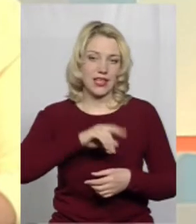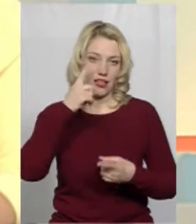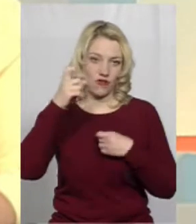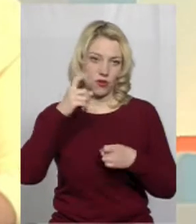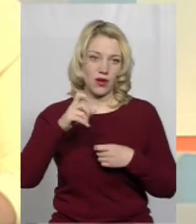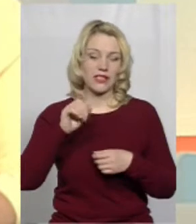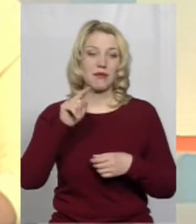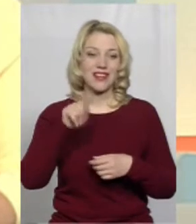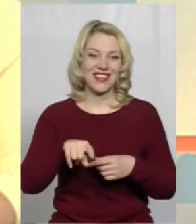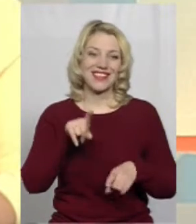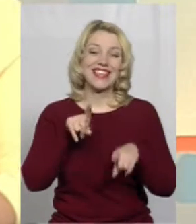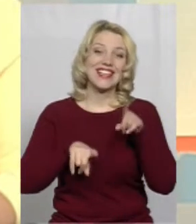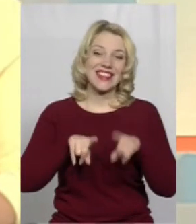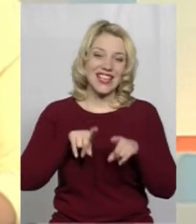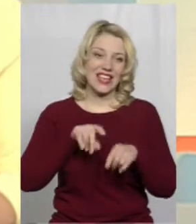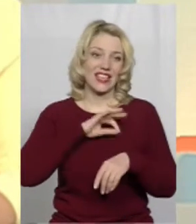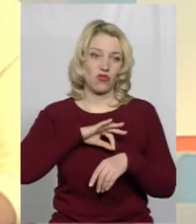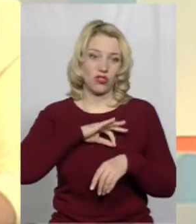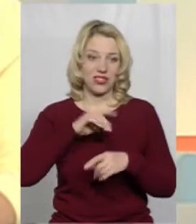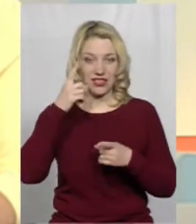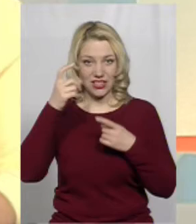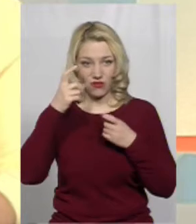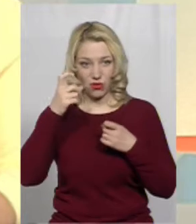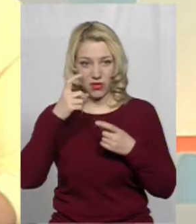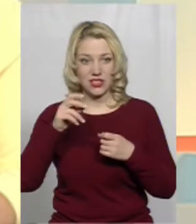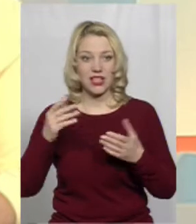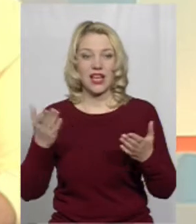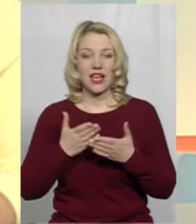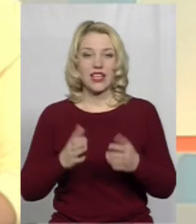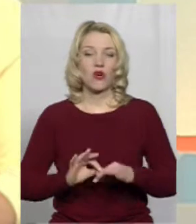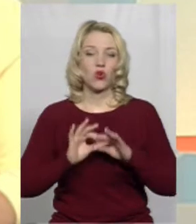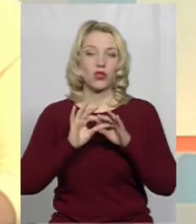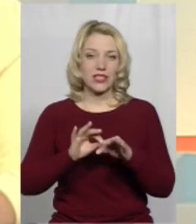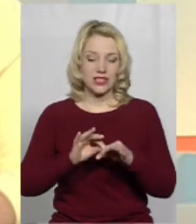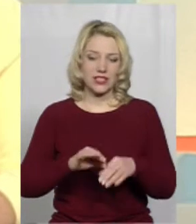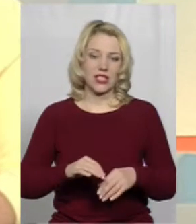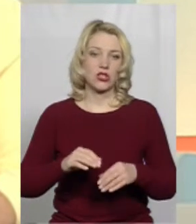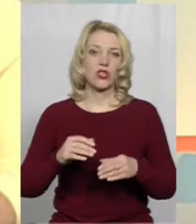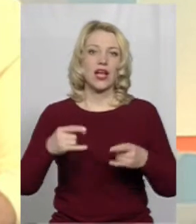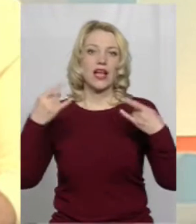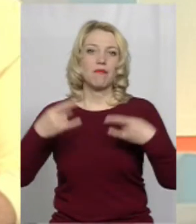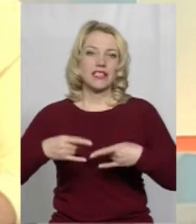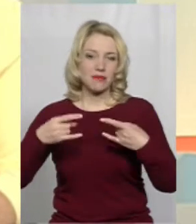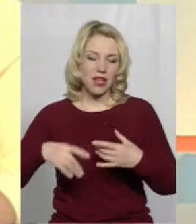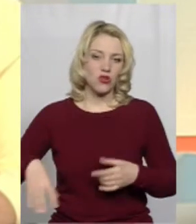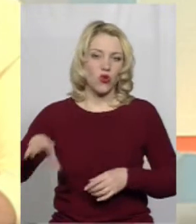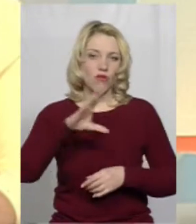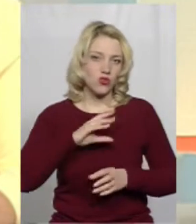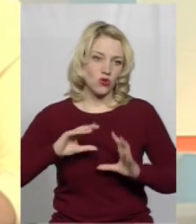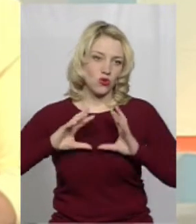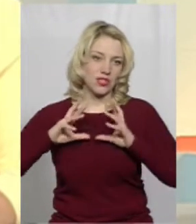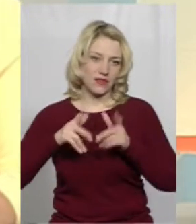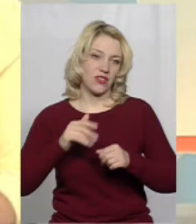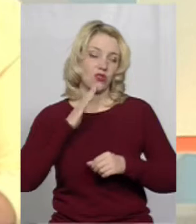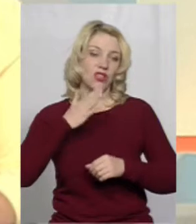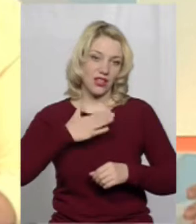б деяке володіння інформацією, яку несуть мас-медіа всього світу, ну